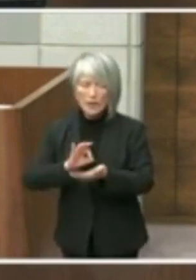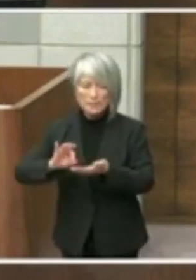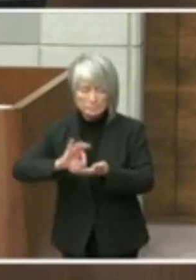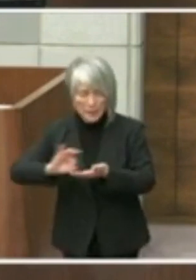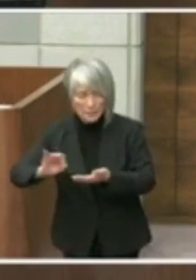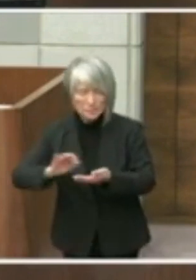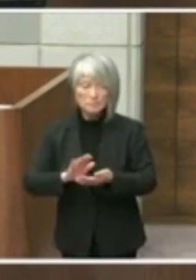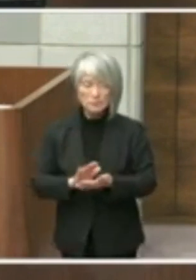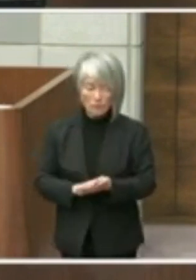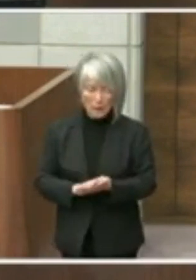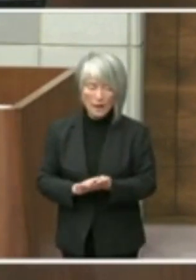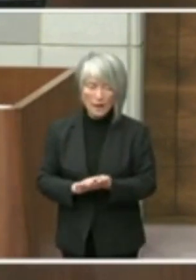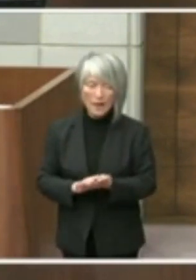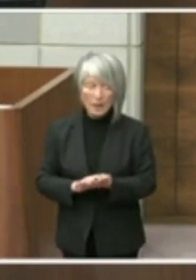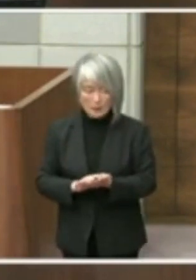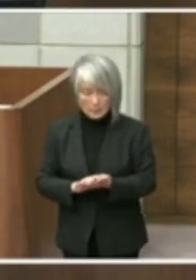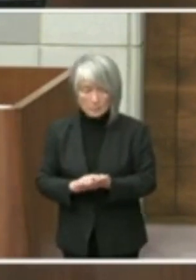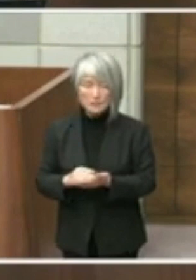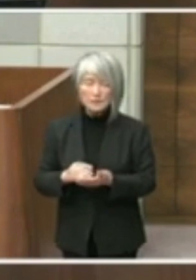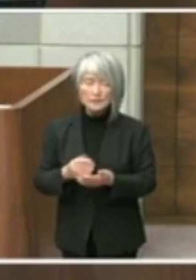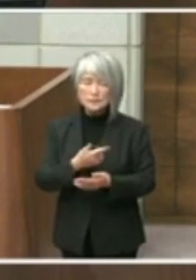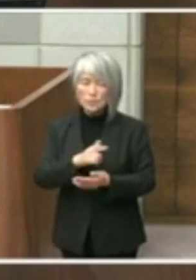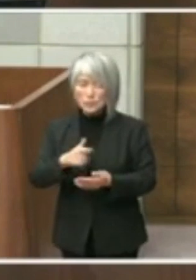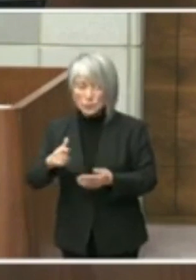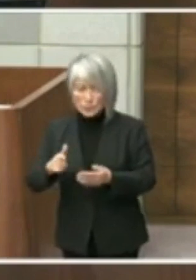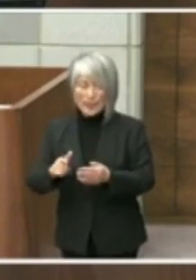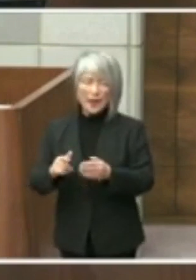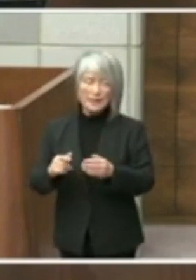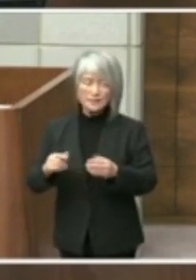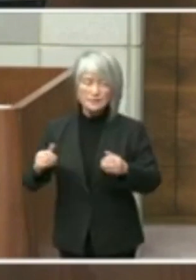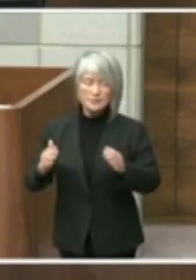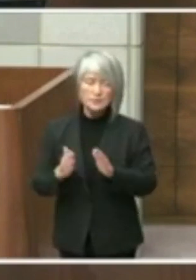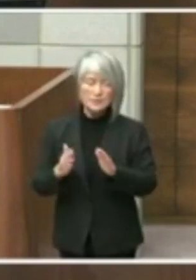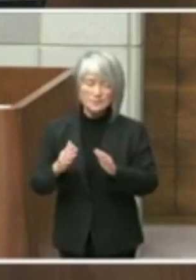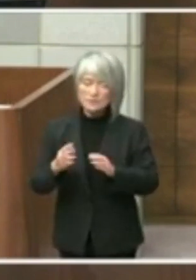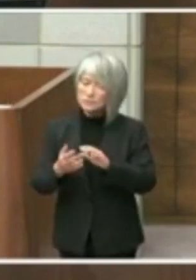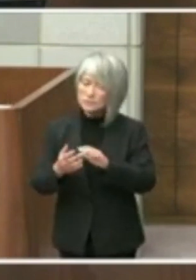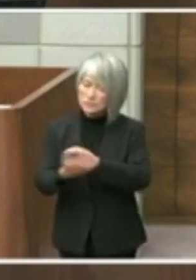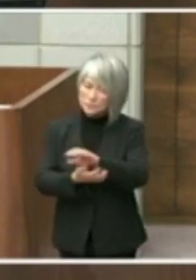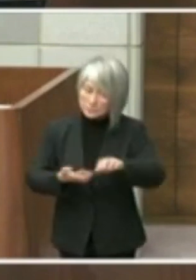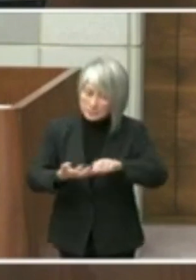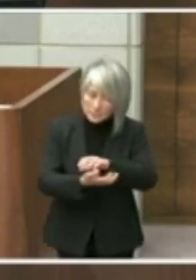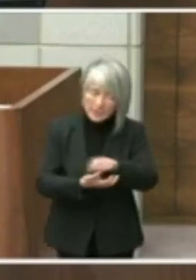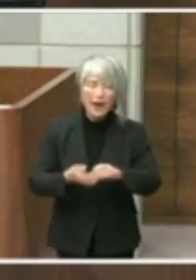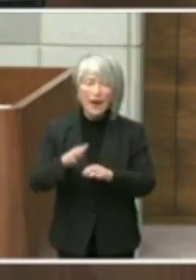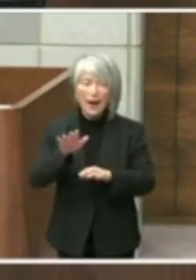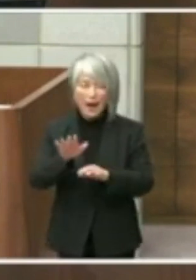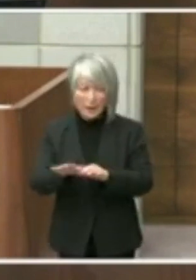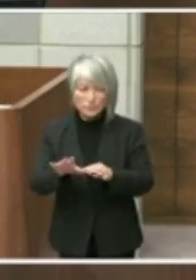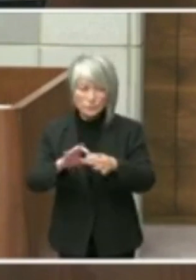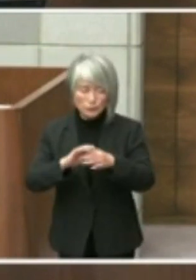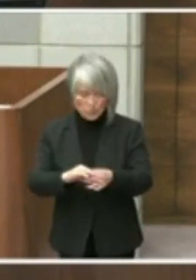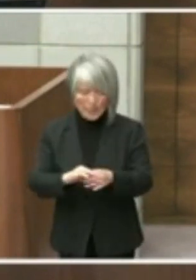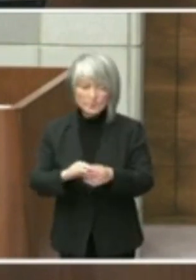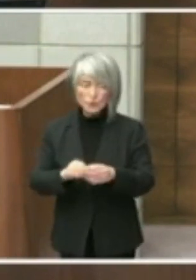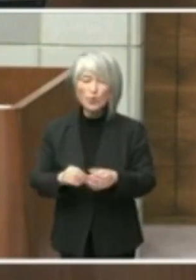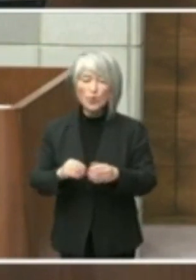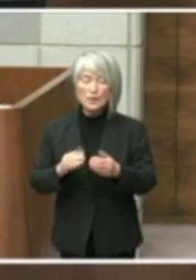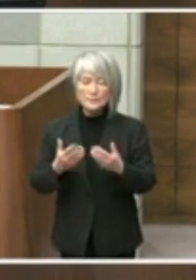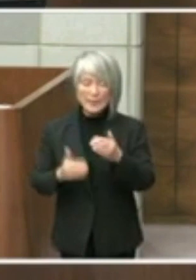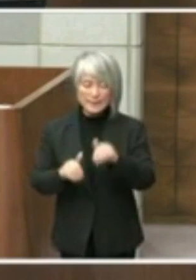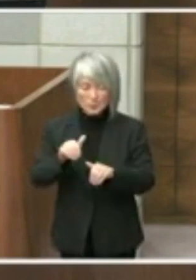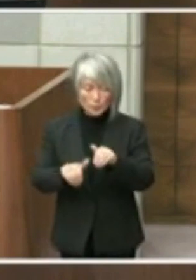を生じる恐れがあることなどから、公職選挙法は、一定の挨拶行為を禁止